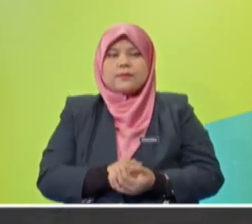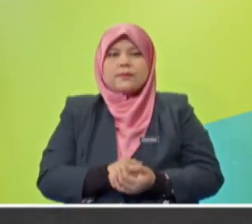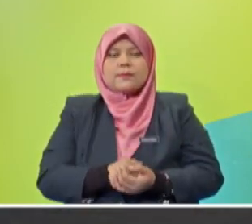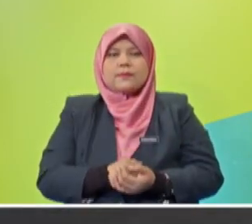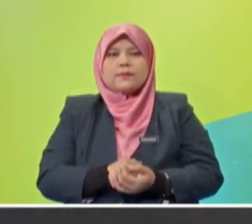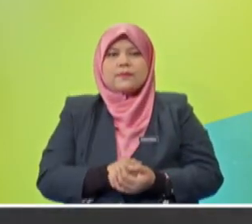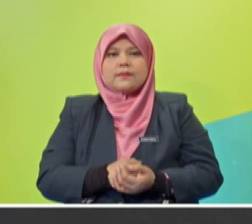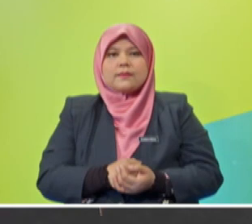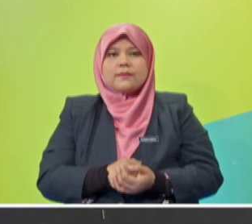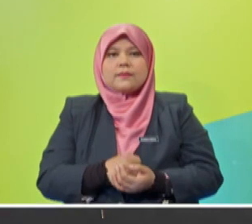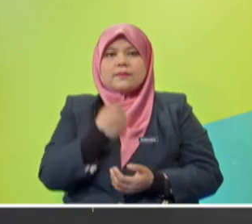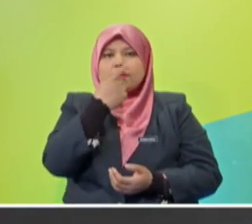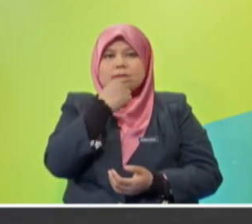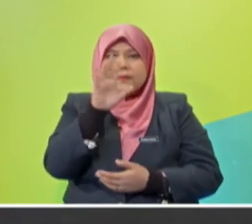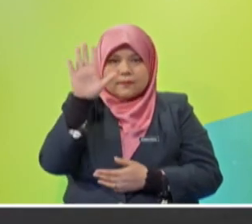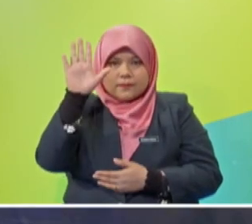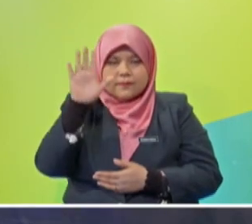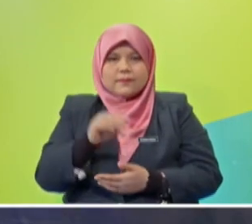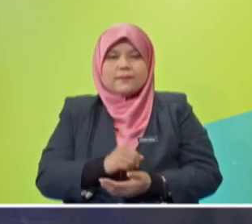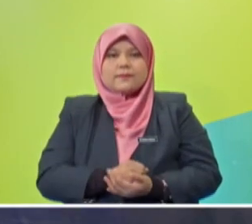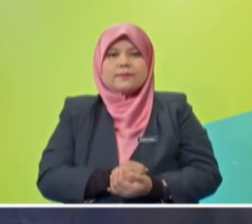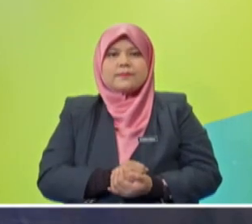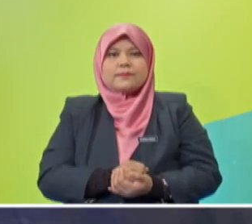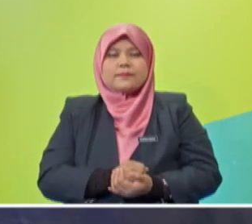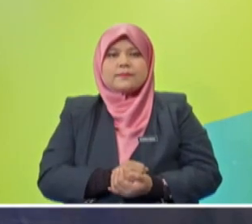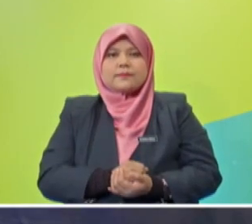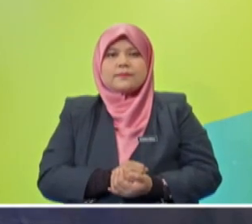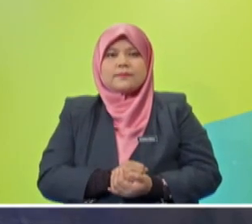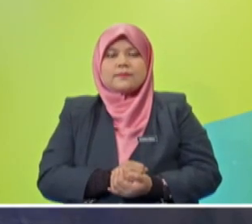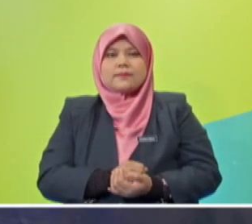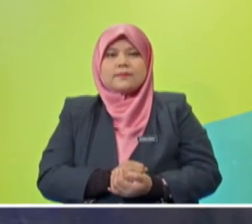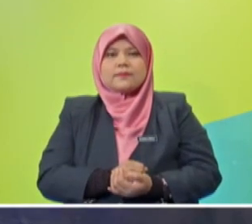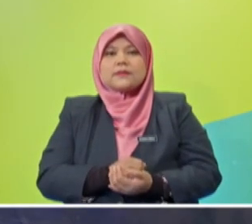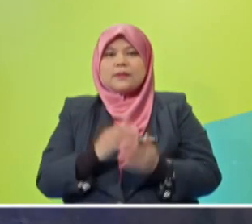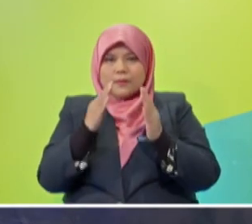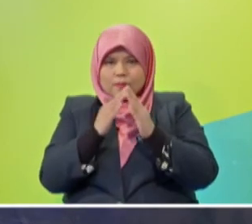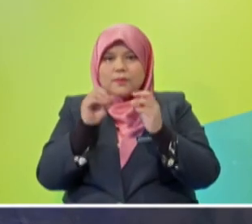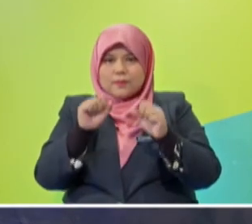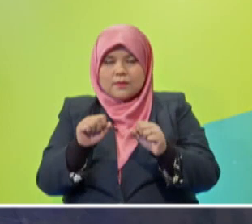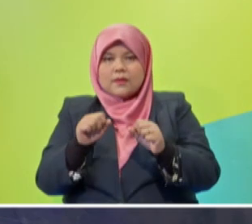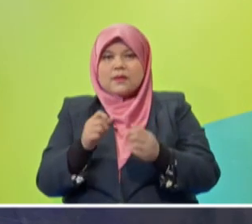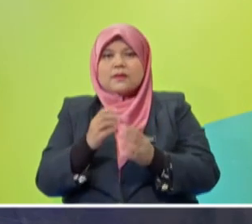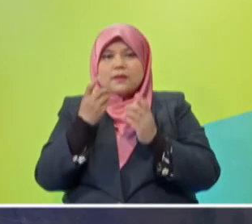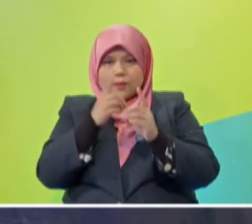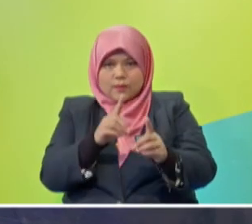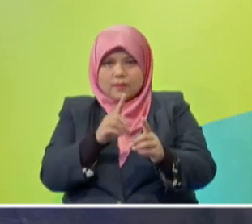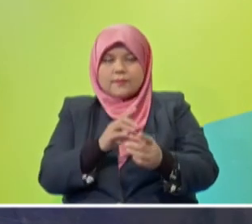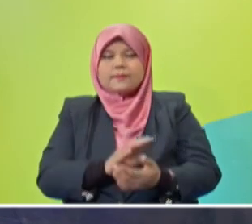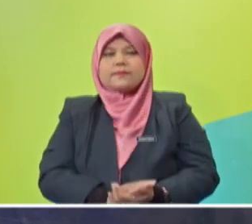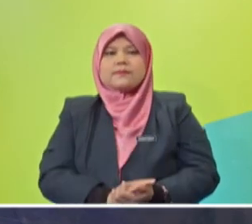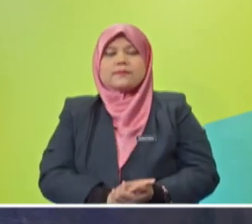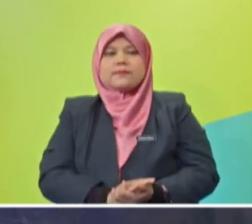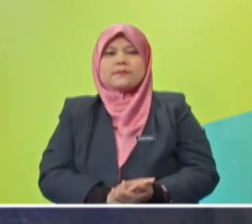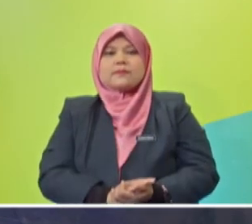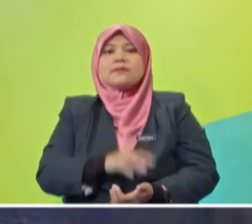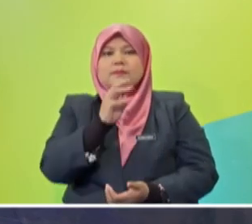Okey, siapa nak cuba jawab? Yang di rumah juga boleh bersama-sama untuk cuba jawab dengan kami di sini. Okey. Okey. Budris Amir, silakan.